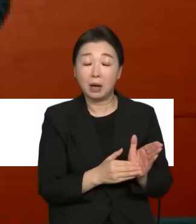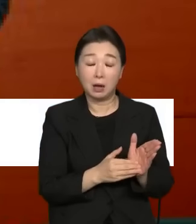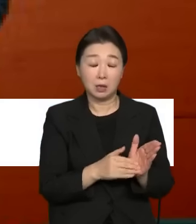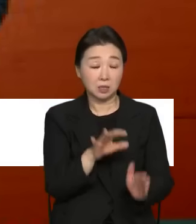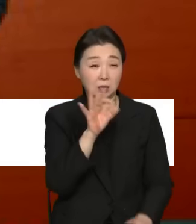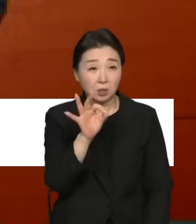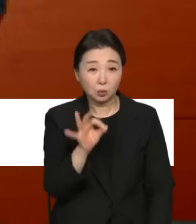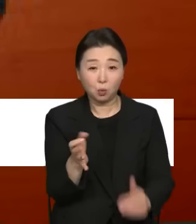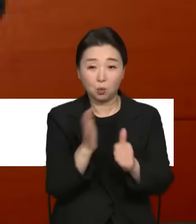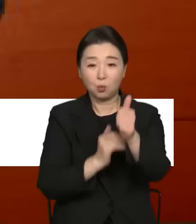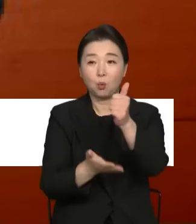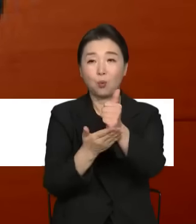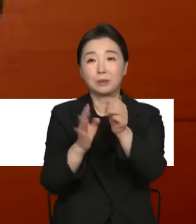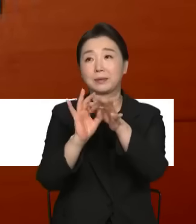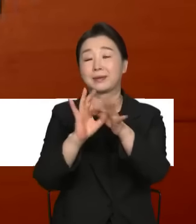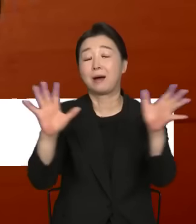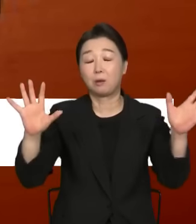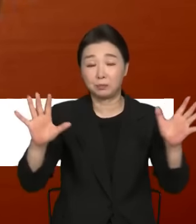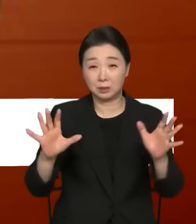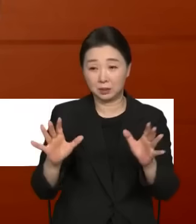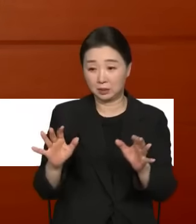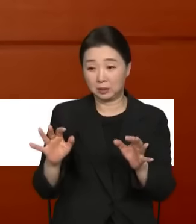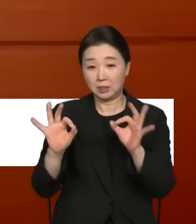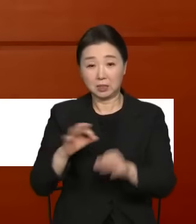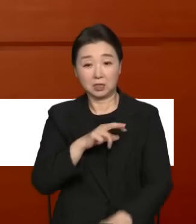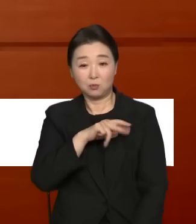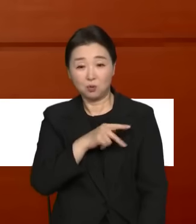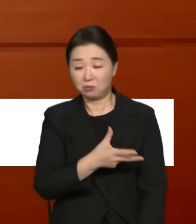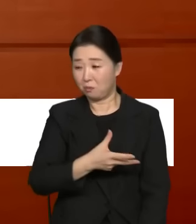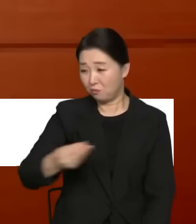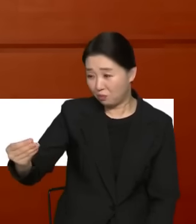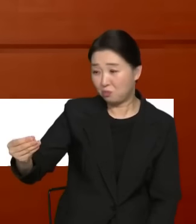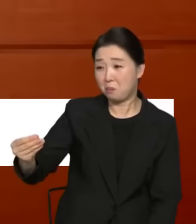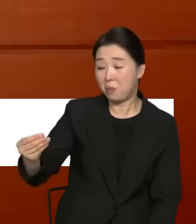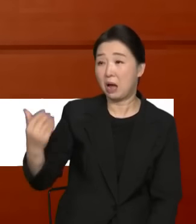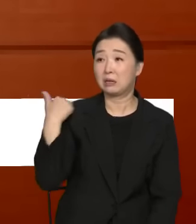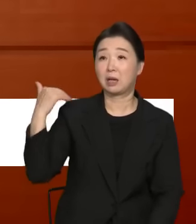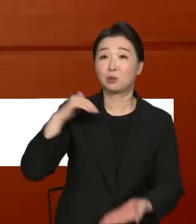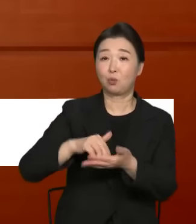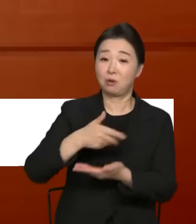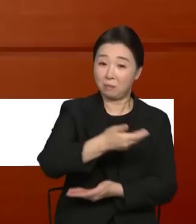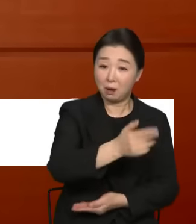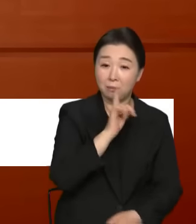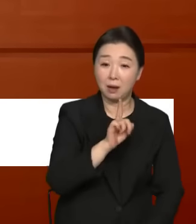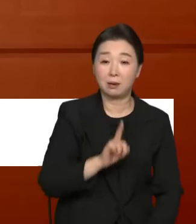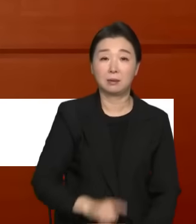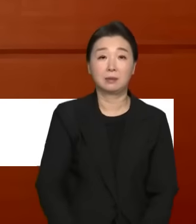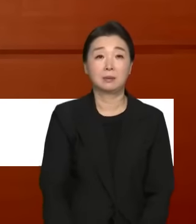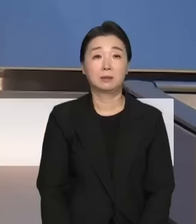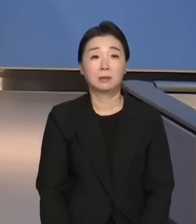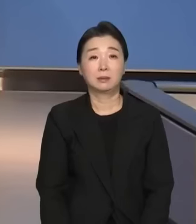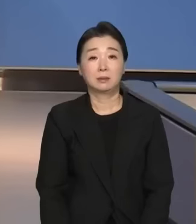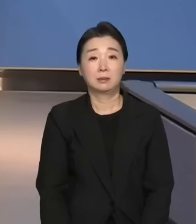공천과 상관없이 김전 의원측에 빌려준 것을 돌려받은 것이란 취지로